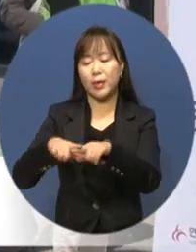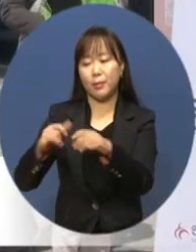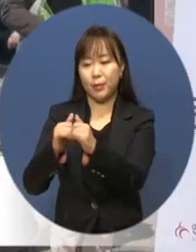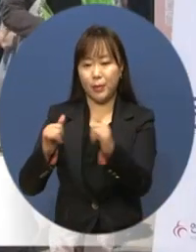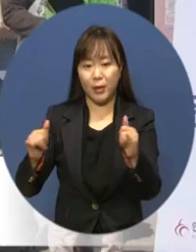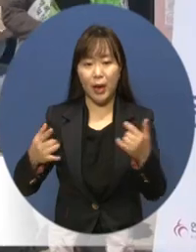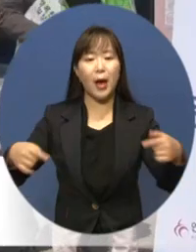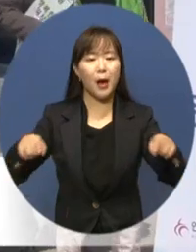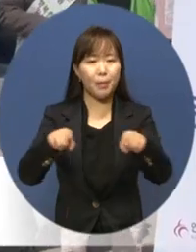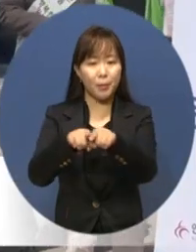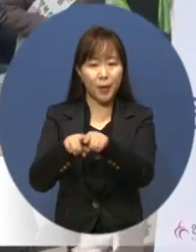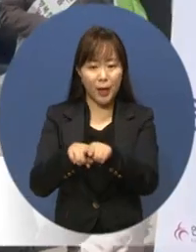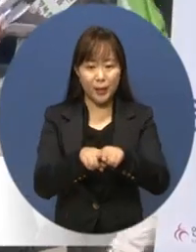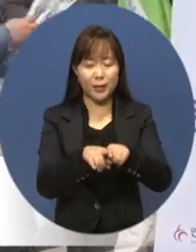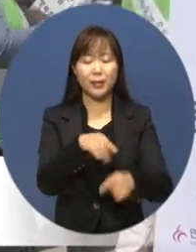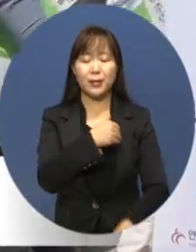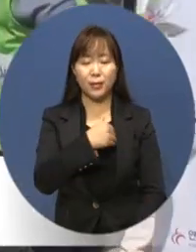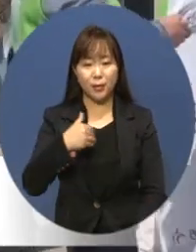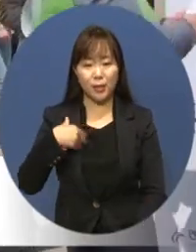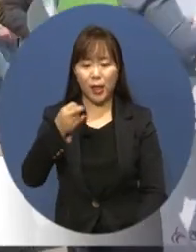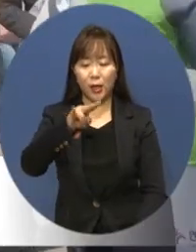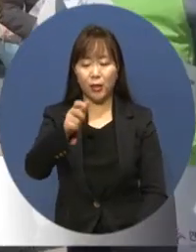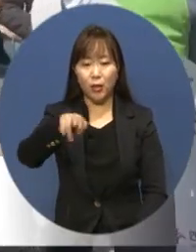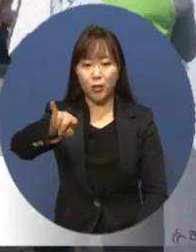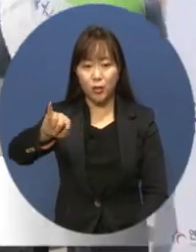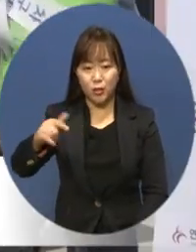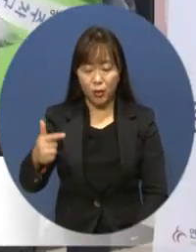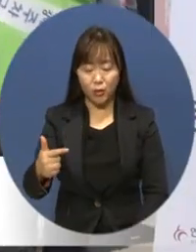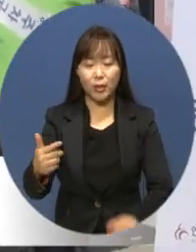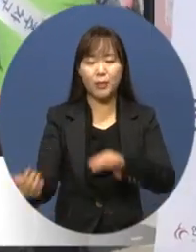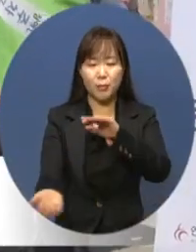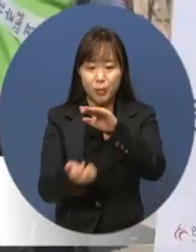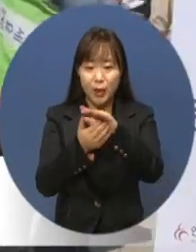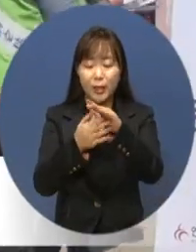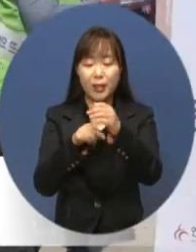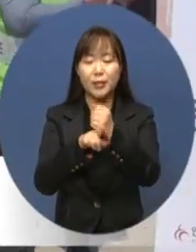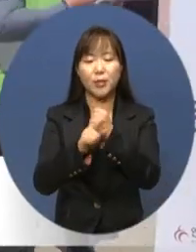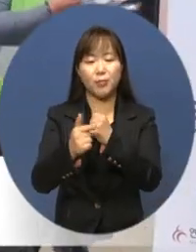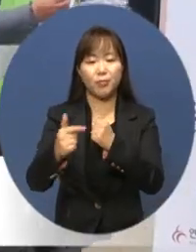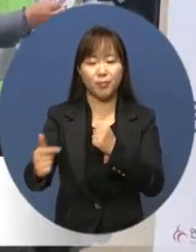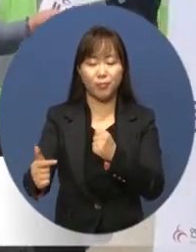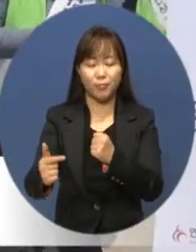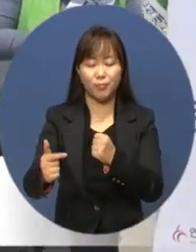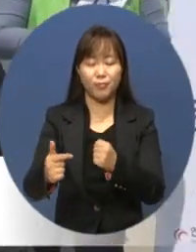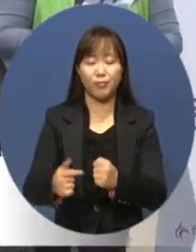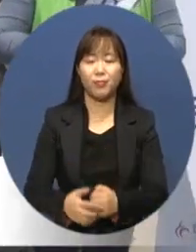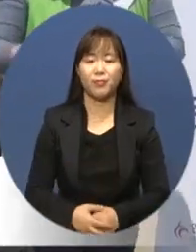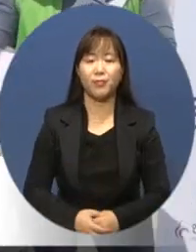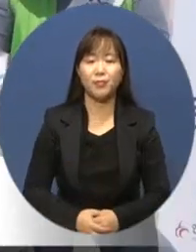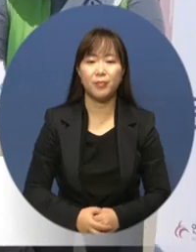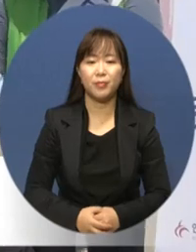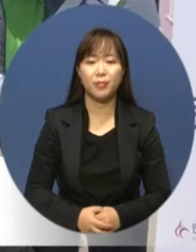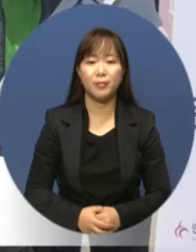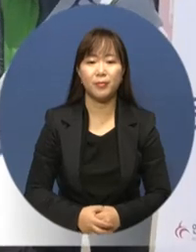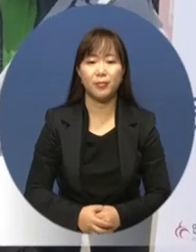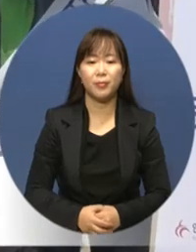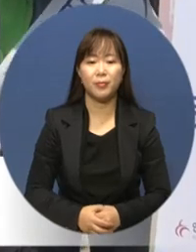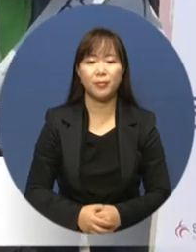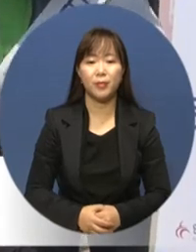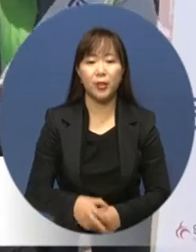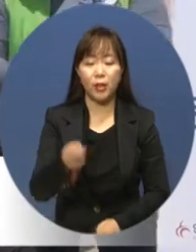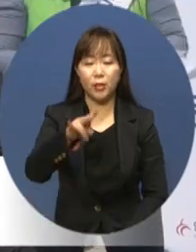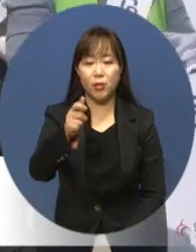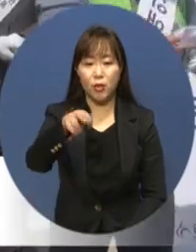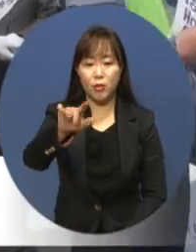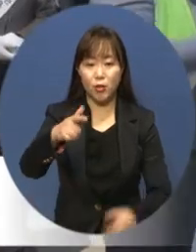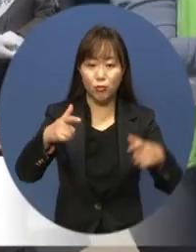비장애인이 함께하는 든든한 연천을 갖다 만들어 나간다는데 큰 의미가 있다고 할 수가 있습니다. 우리